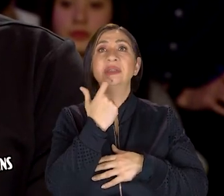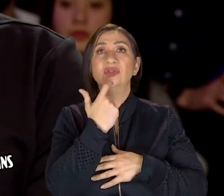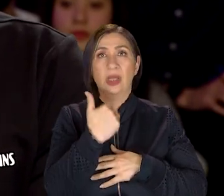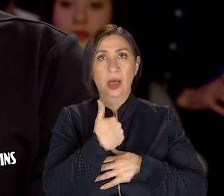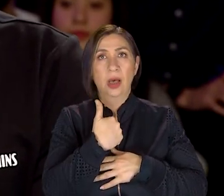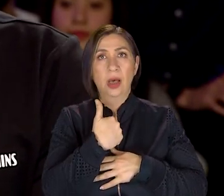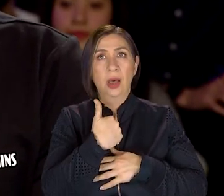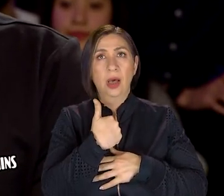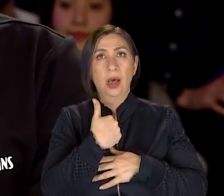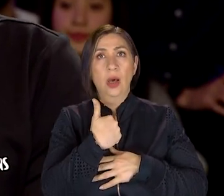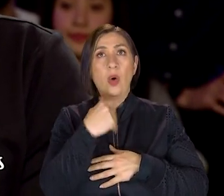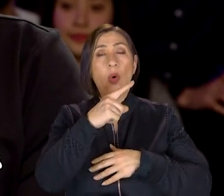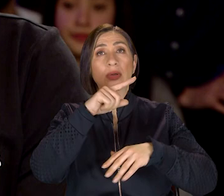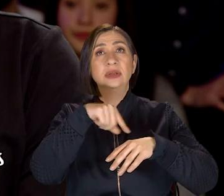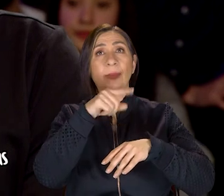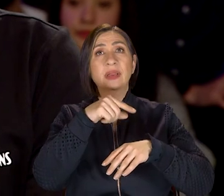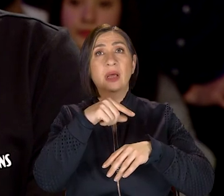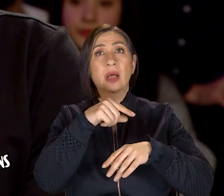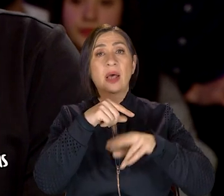yaşındayım. O zamanlar